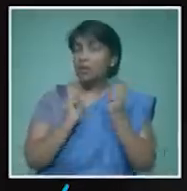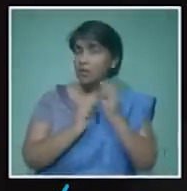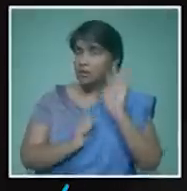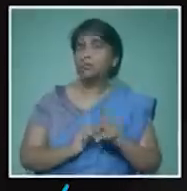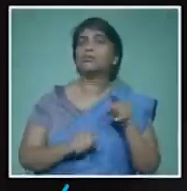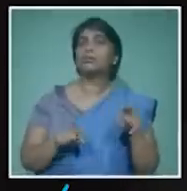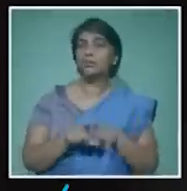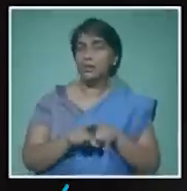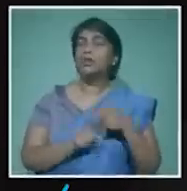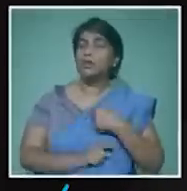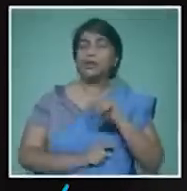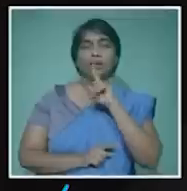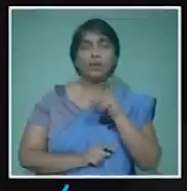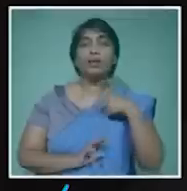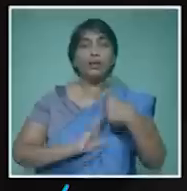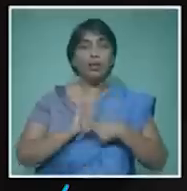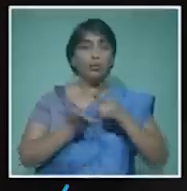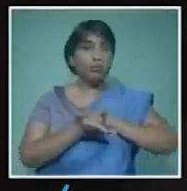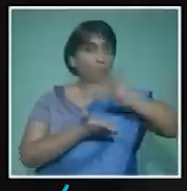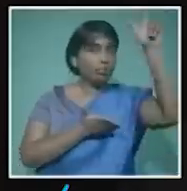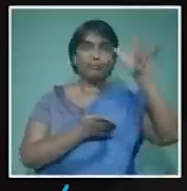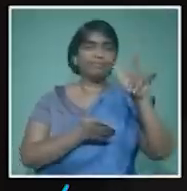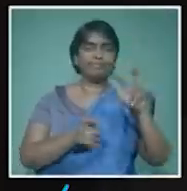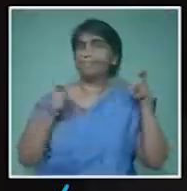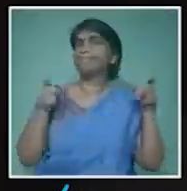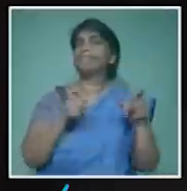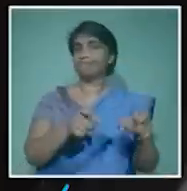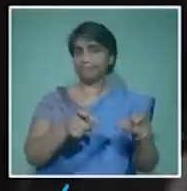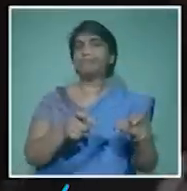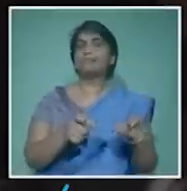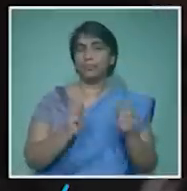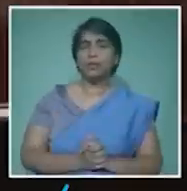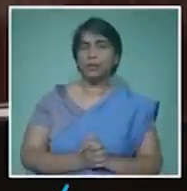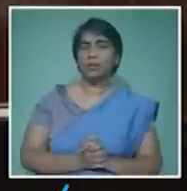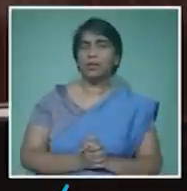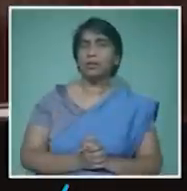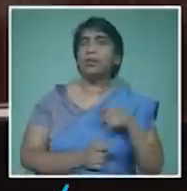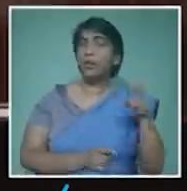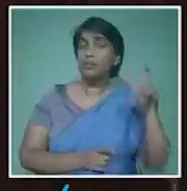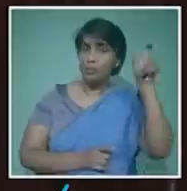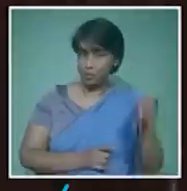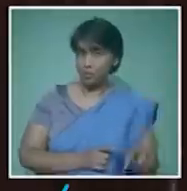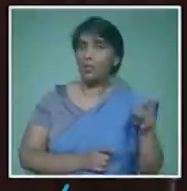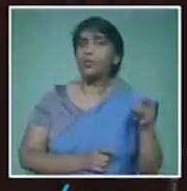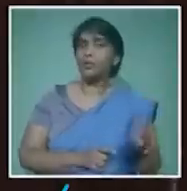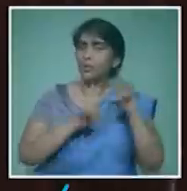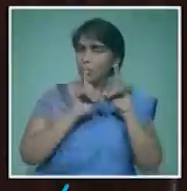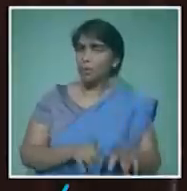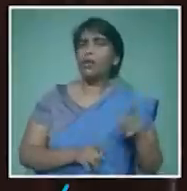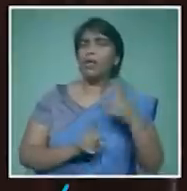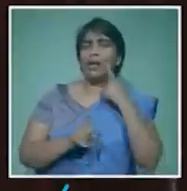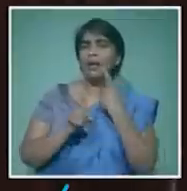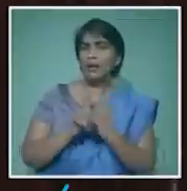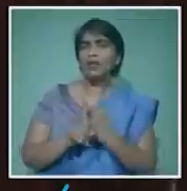කෙසේ වෙතත් මම කියන්නේ මේ රටෙන් පිට වෙන්න බැරි වෙන විදිහට ඇක්ෂන් එකක් ගන්න ඕන මේ සියලු දෙනාට. මේ පුජ්‍යලයාව මේ විදිහට ඔය